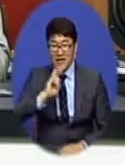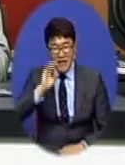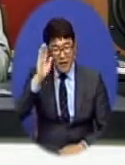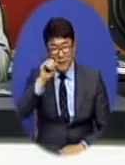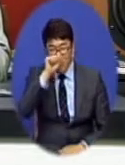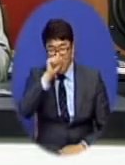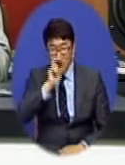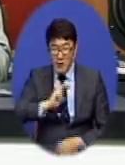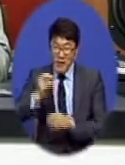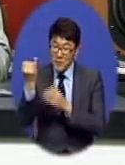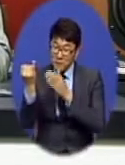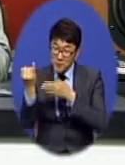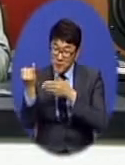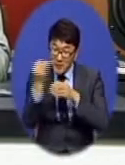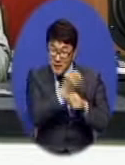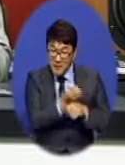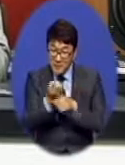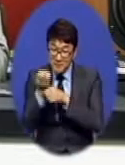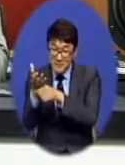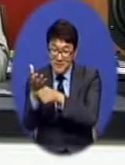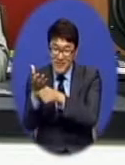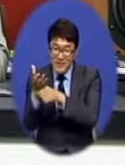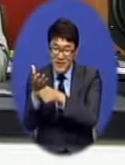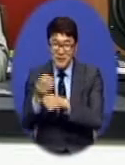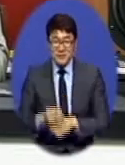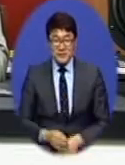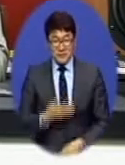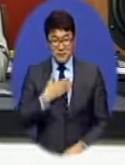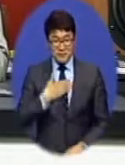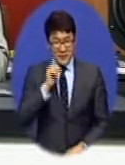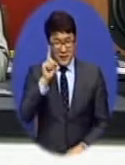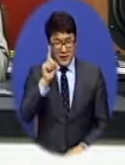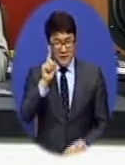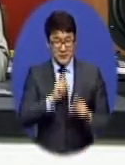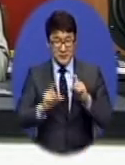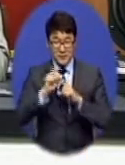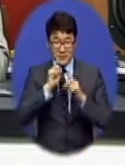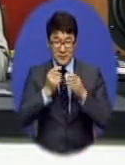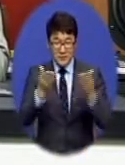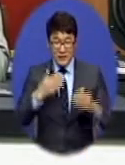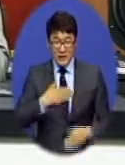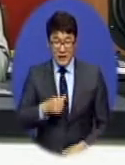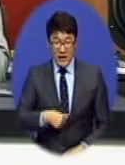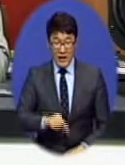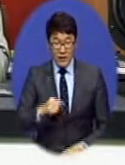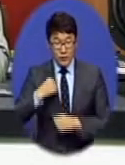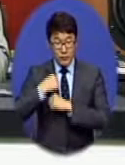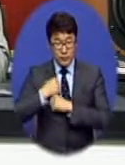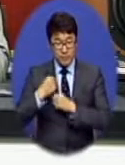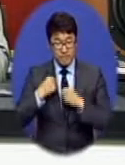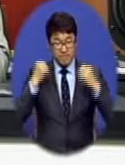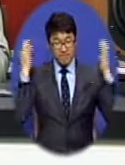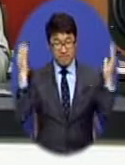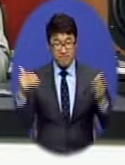노래 부탁한다고 전해달라고 합니다. 제가 네. 한 가지 말씀드리고 싶어요. 오늘 예. 우리 아들이 이제 군 제대